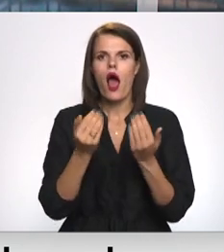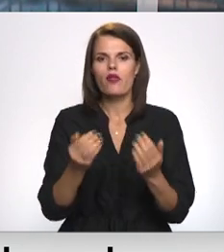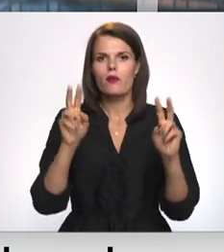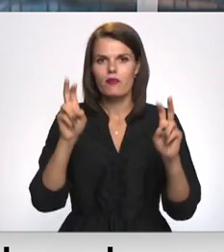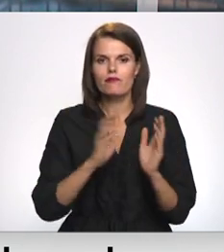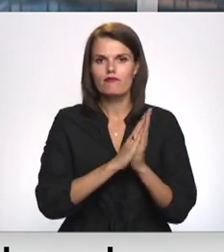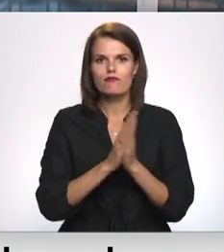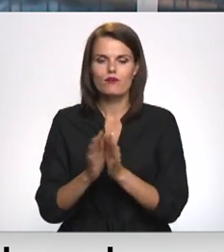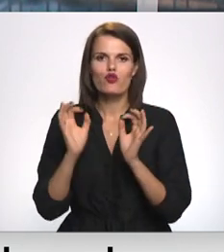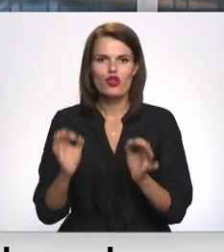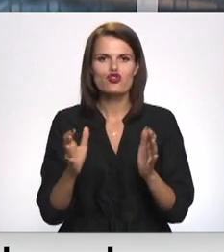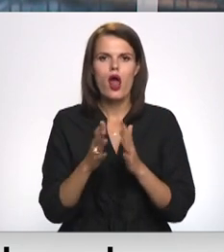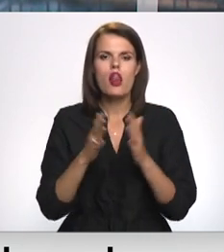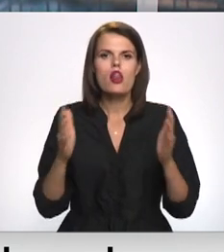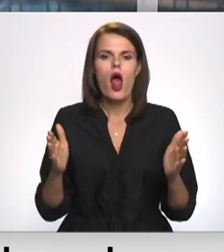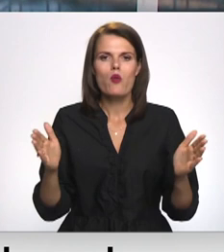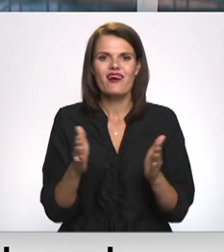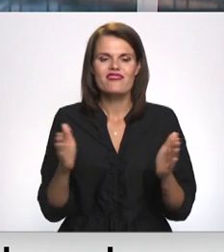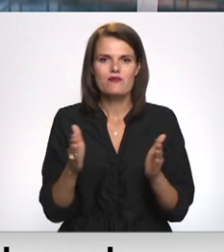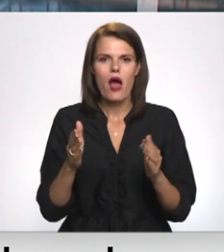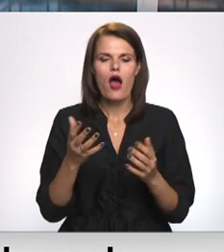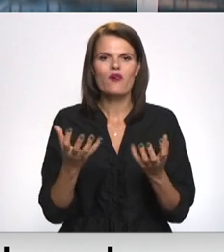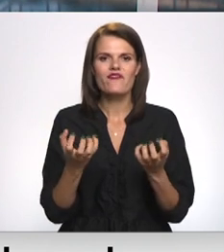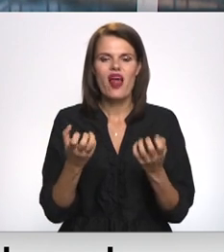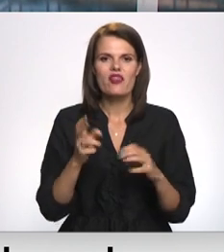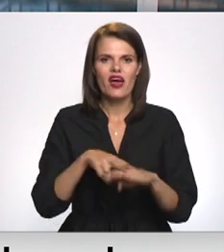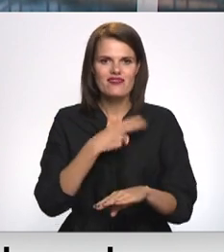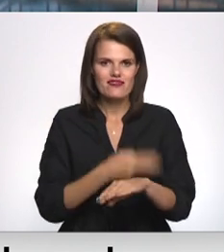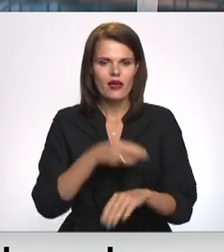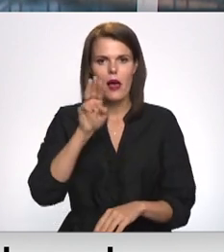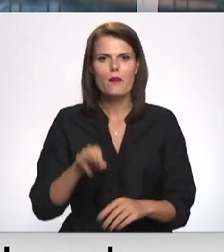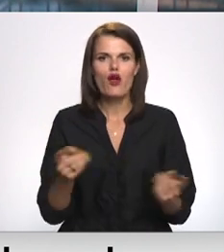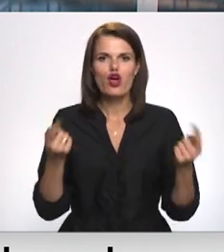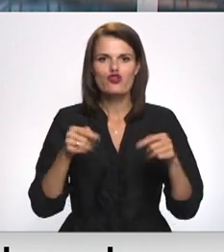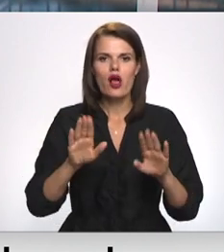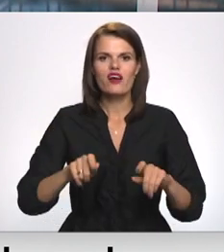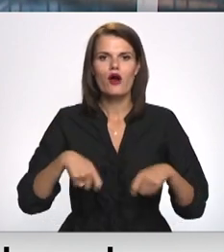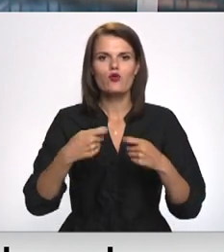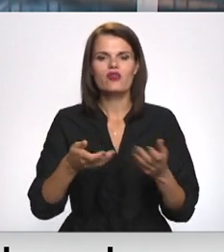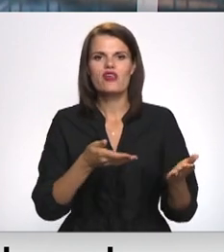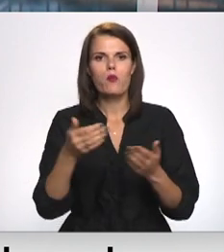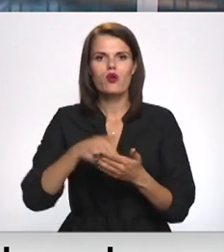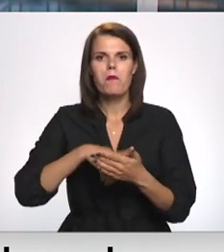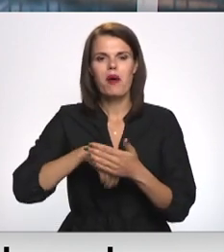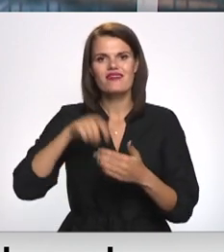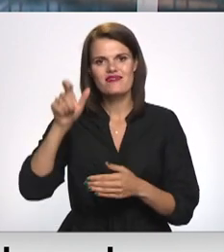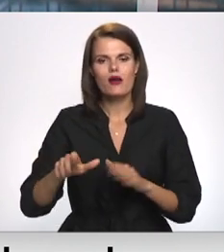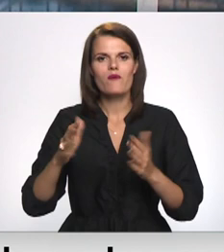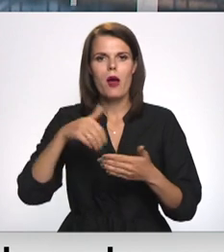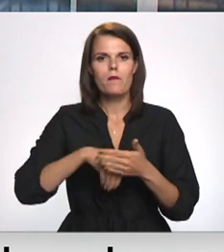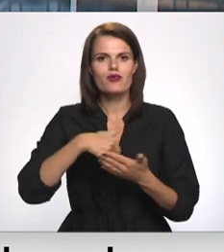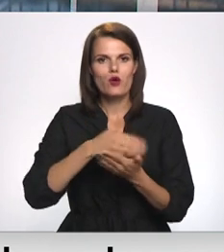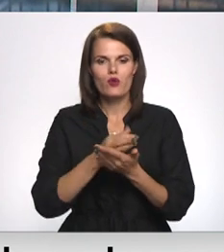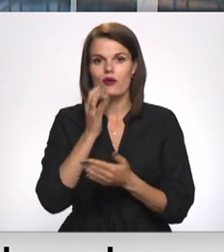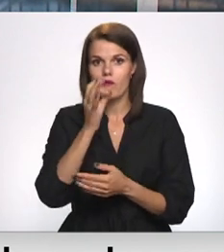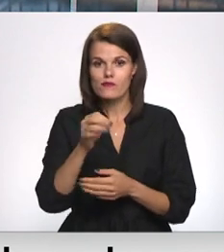tieši lielo izmēru vilnas zeķes. Tās mēneša laikā var nodot tik vienam pasniekam vai pasta nodaļā, norādot, ka sūtījums ir